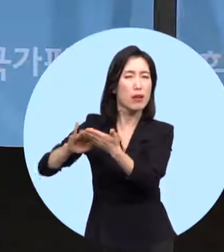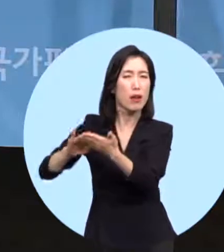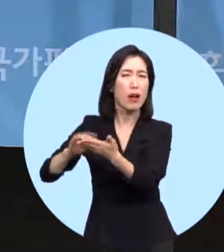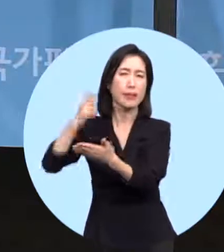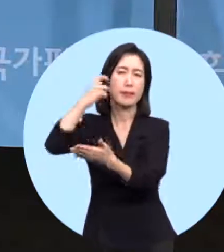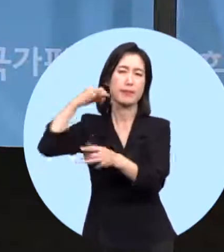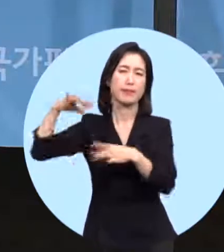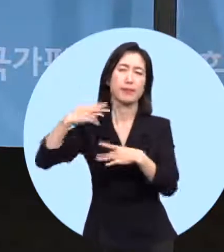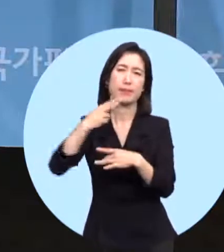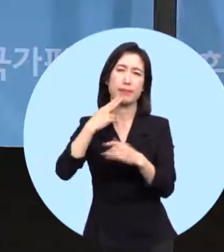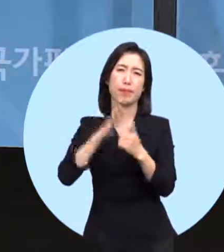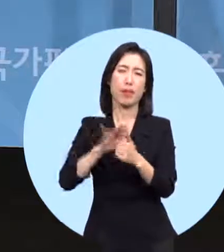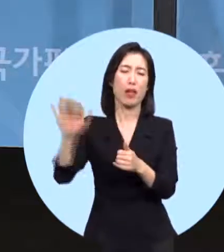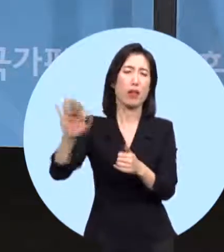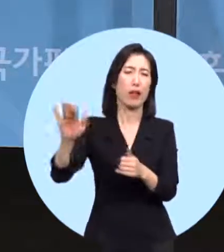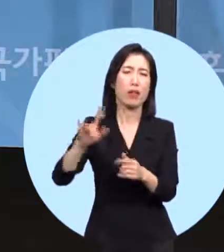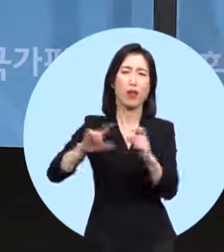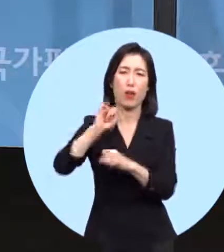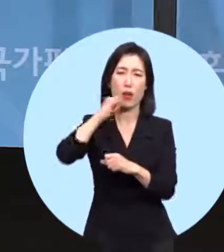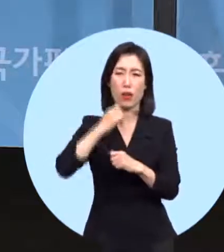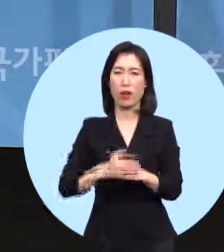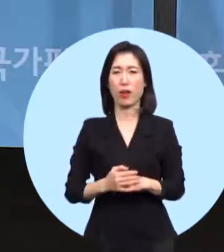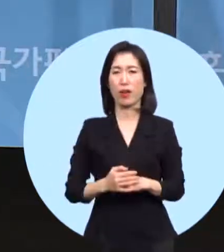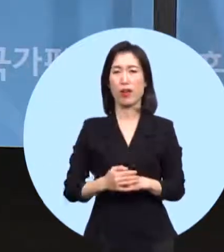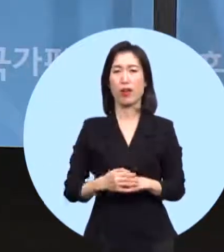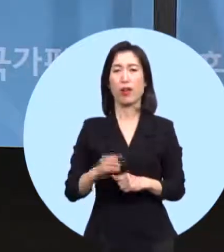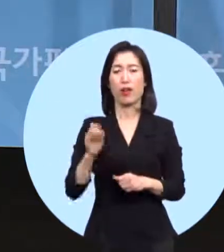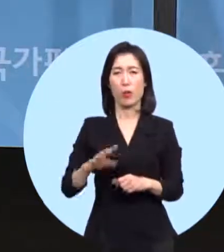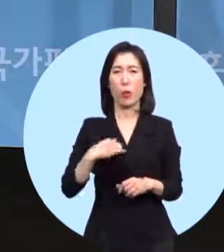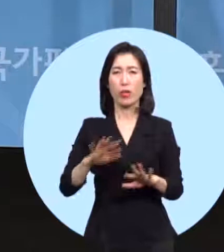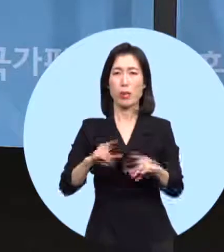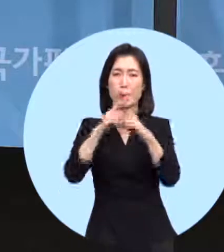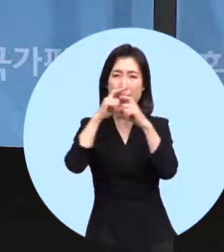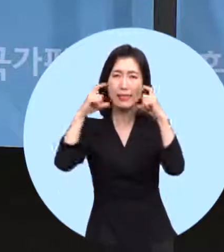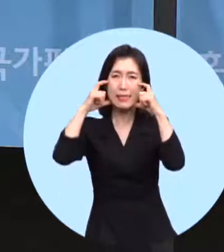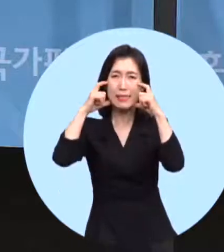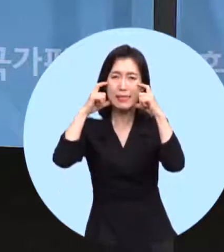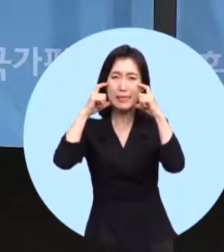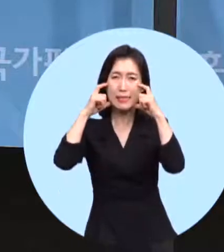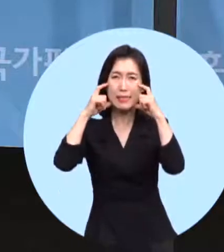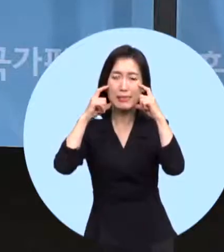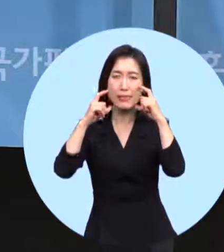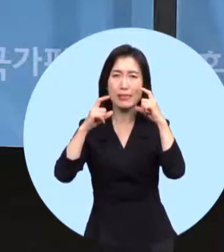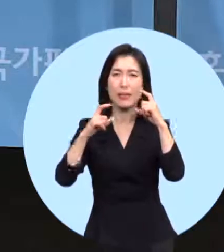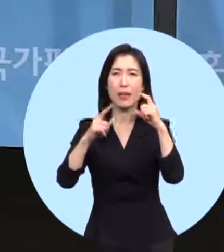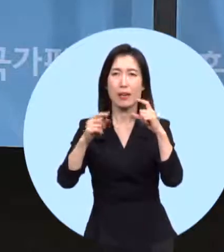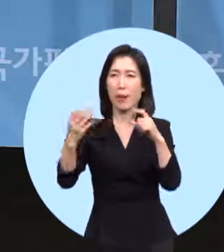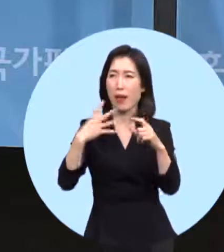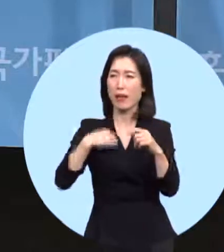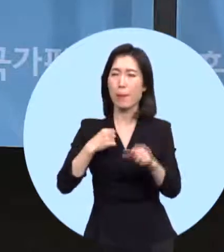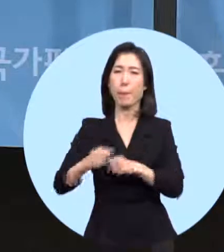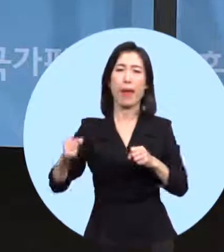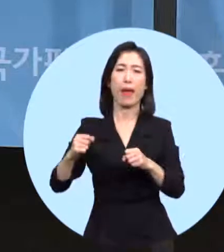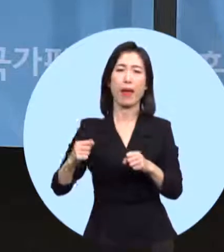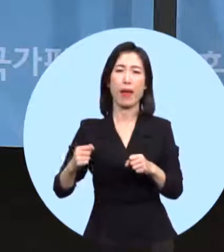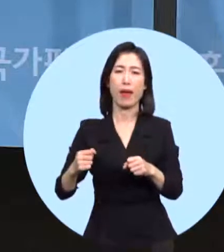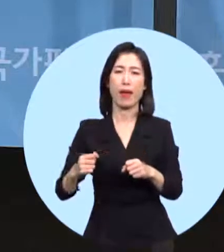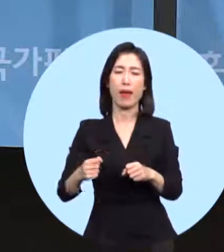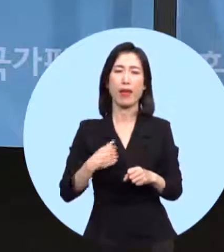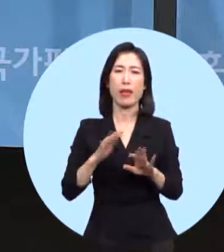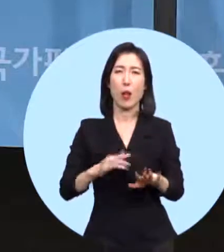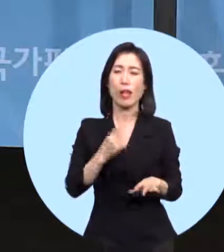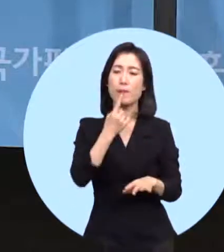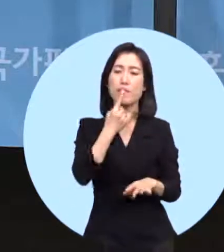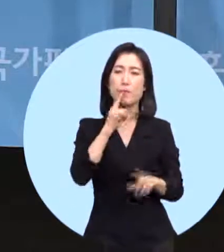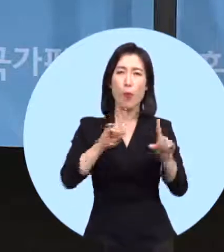벽이 너무 높아진 거죠. 제가 오늘 이 마스크를 얘기할 때 사실은 당황했습니다. 오늘 마스크를 쓸 거라고 생각을 못했습니다. 저 입모양